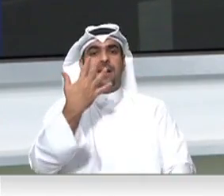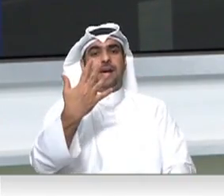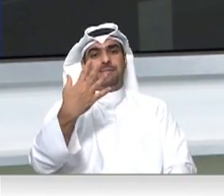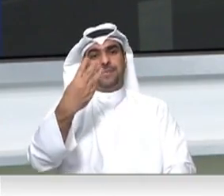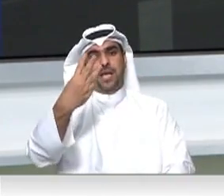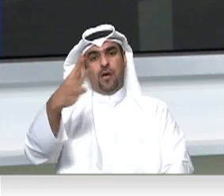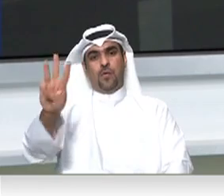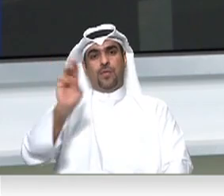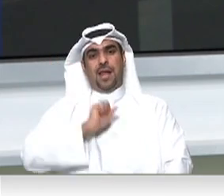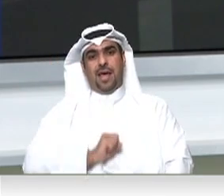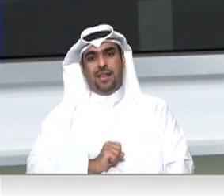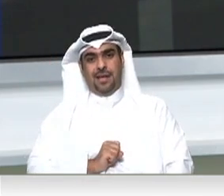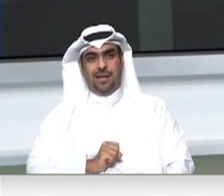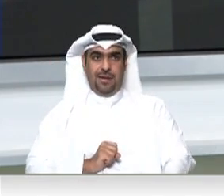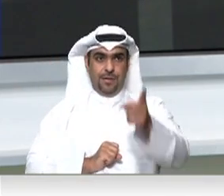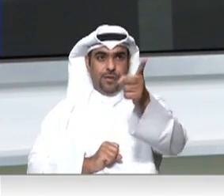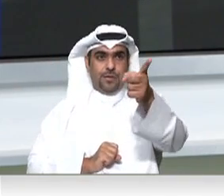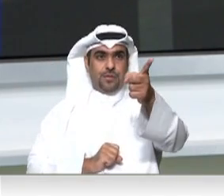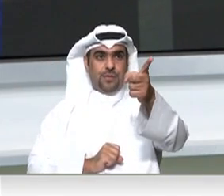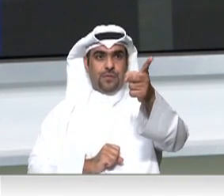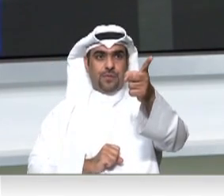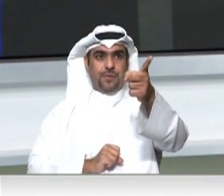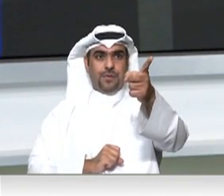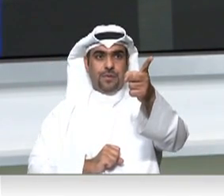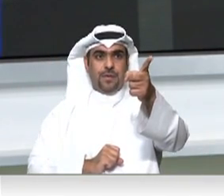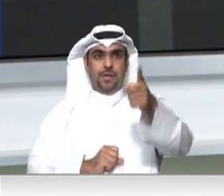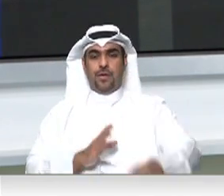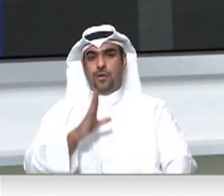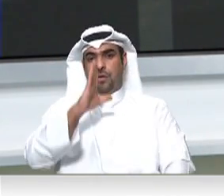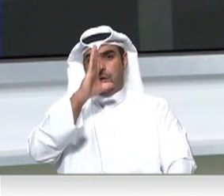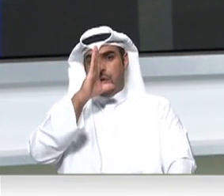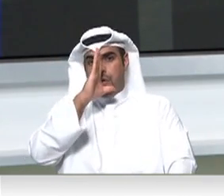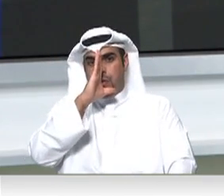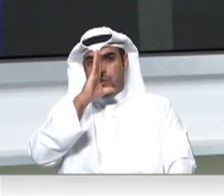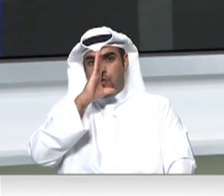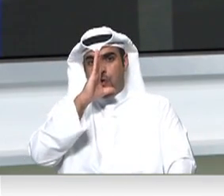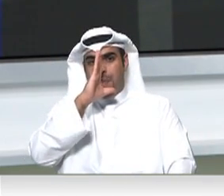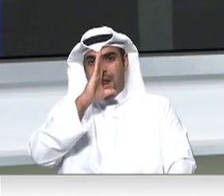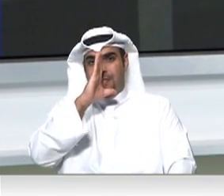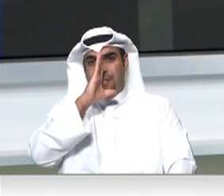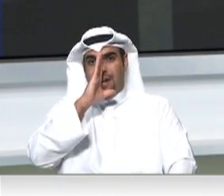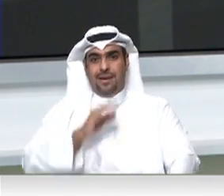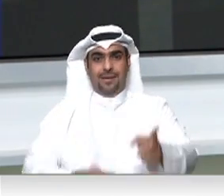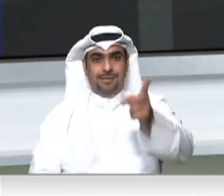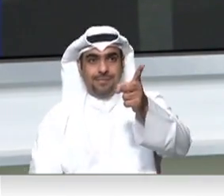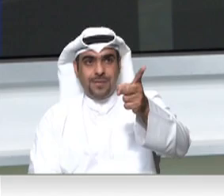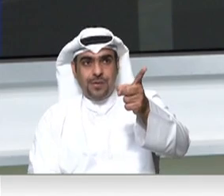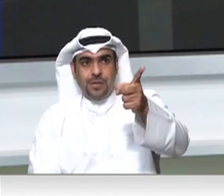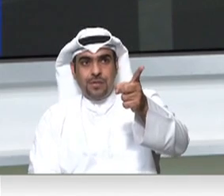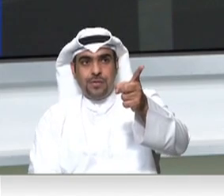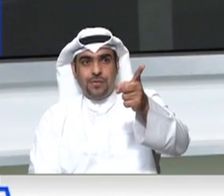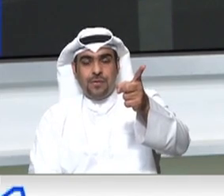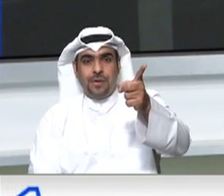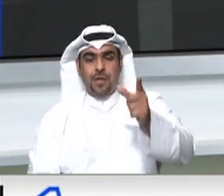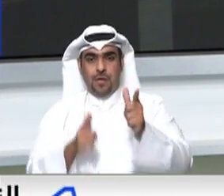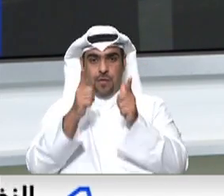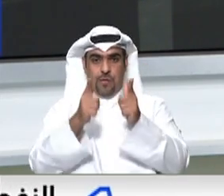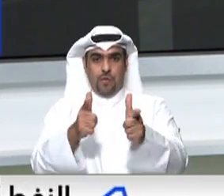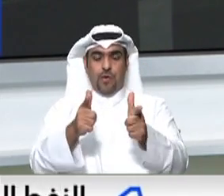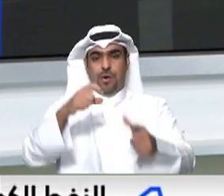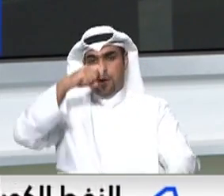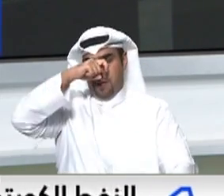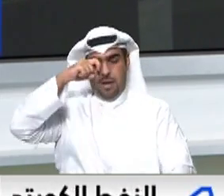لمعتدل خلال النهار وايضا خلال المساء سرعه الرياح من عشره الى 35 كيلو متر في الساعه تتراجع اكثر خلال المسالك ابتداء من يوم الاثنين